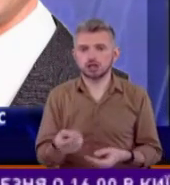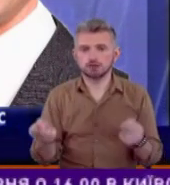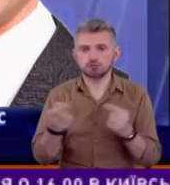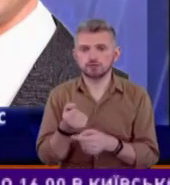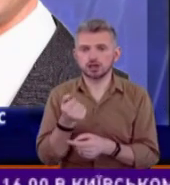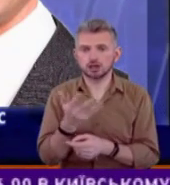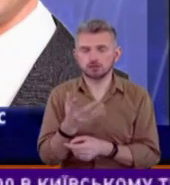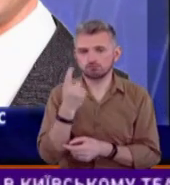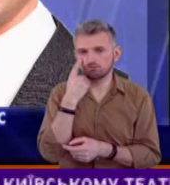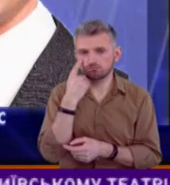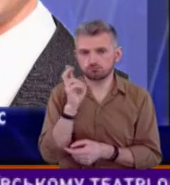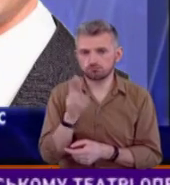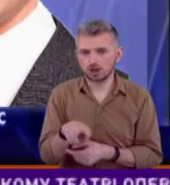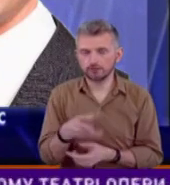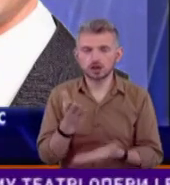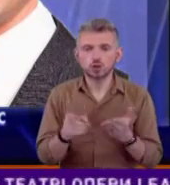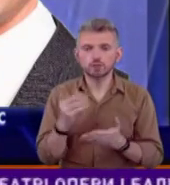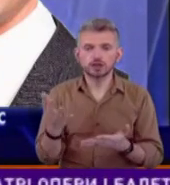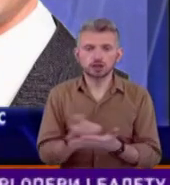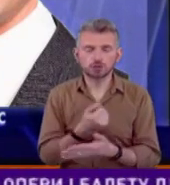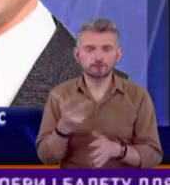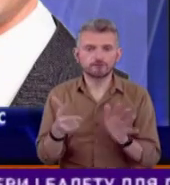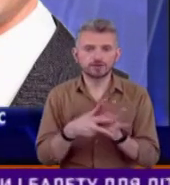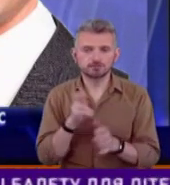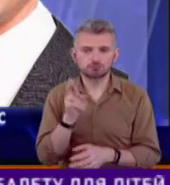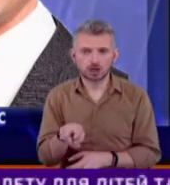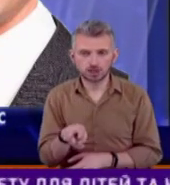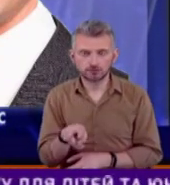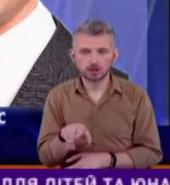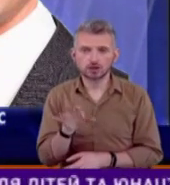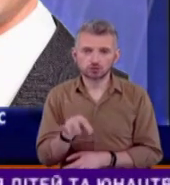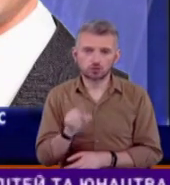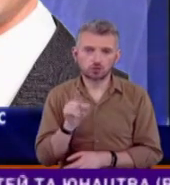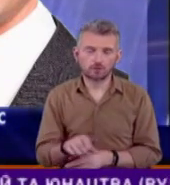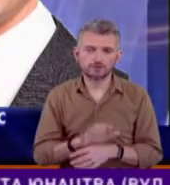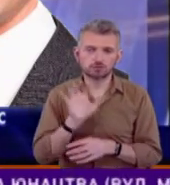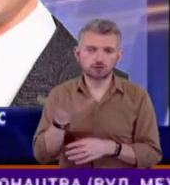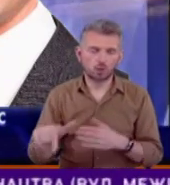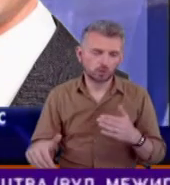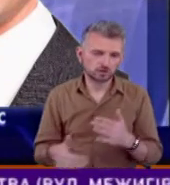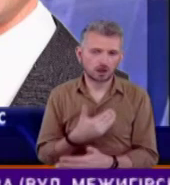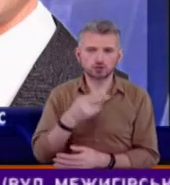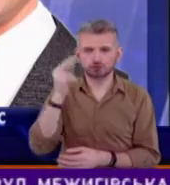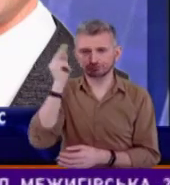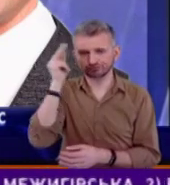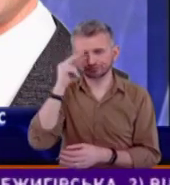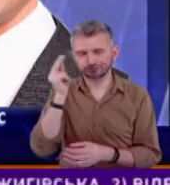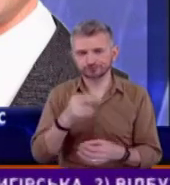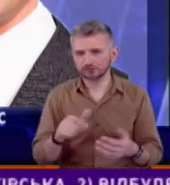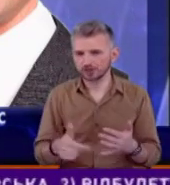там пеналті, балів. Якщо він набрав там 8 балів, то його відправляють заново на